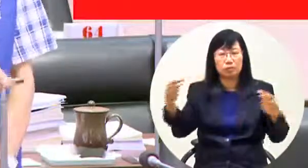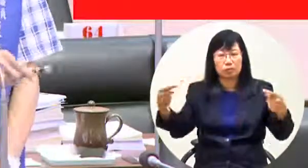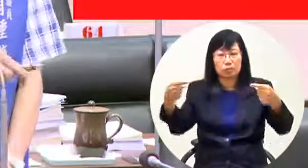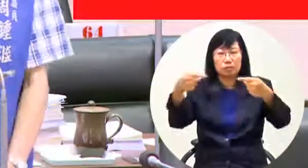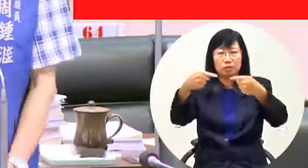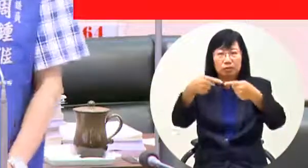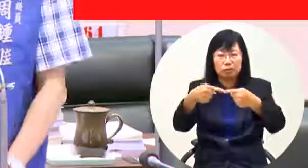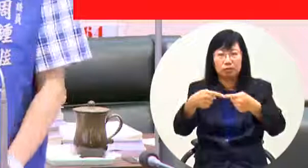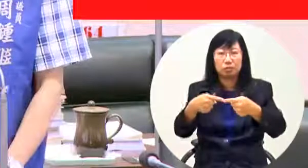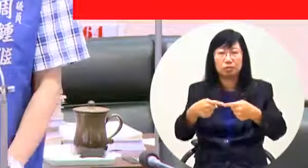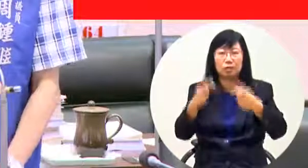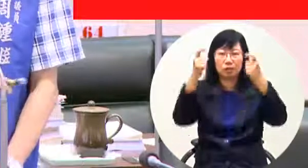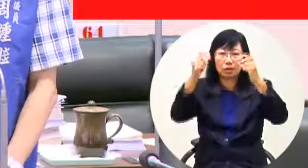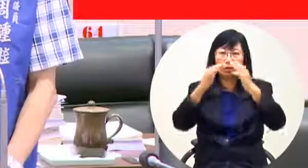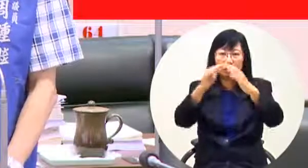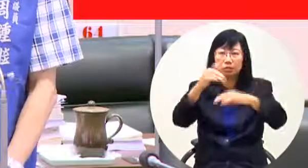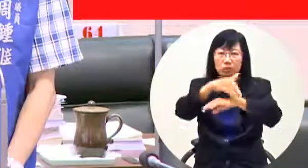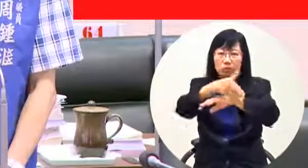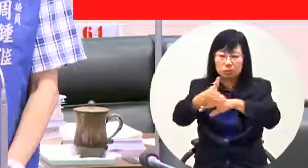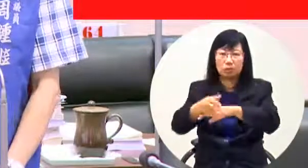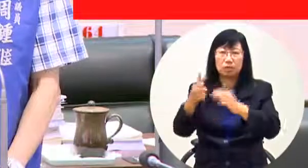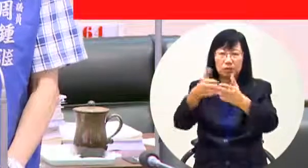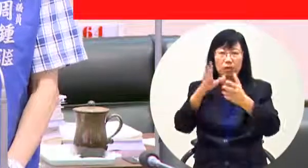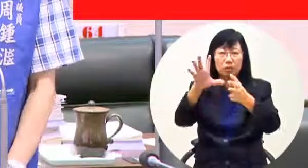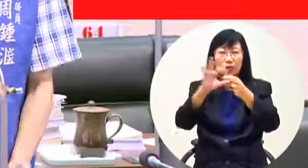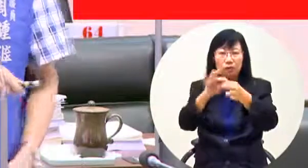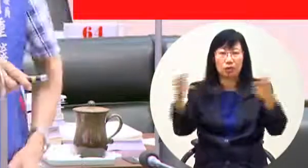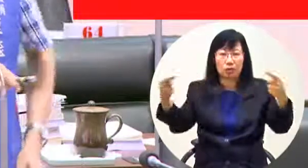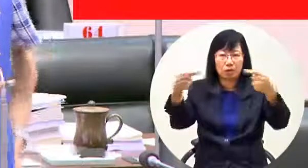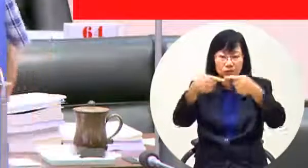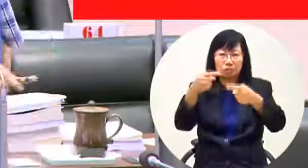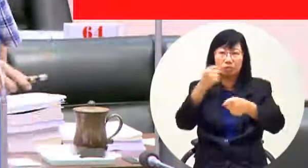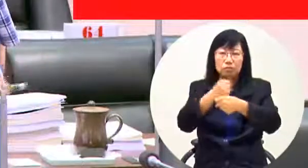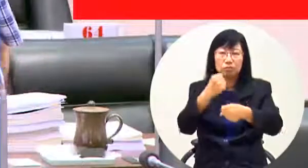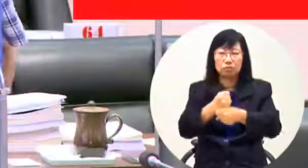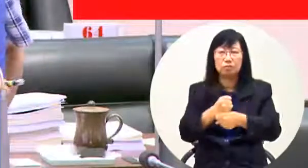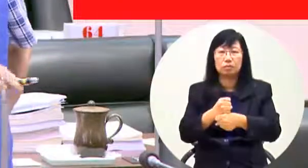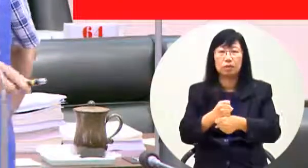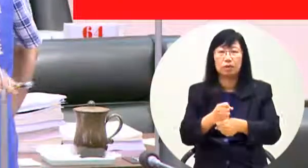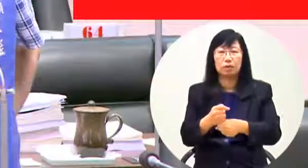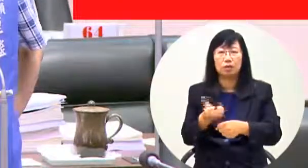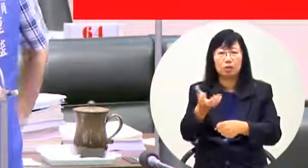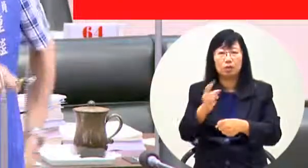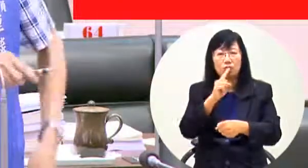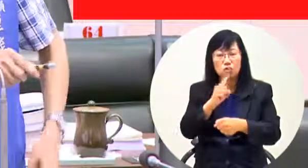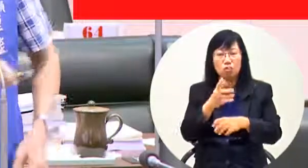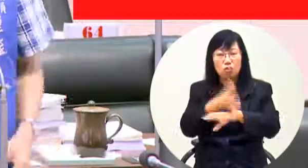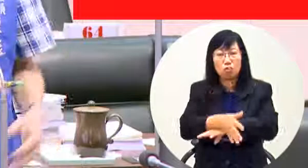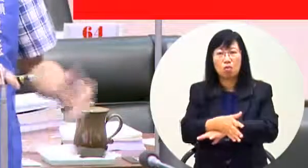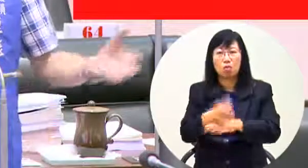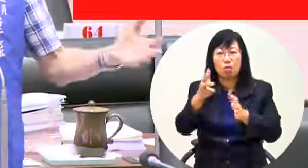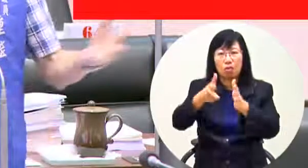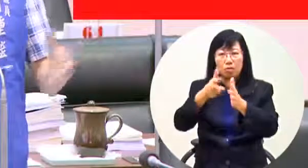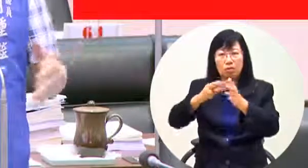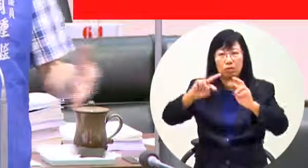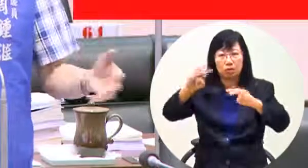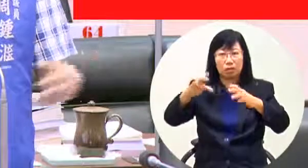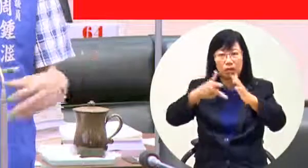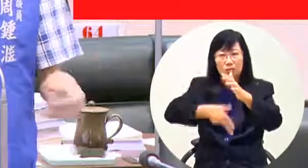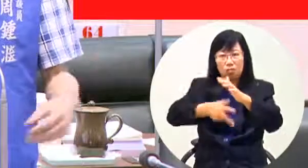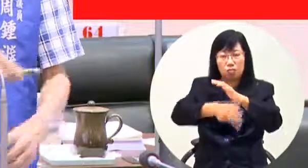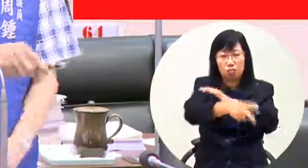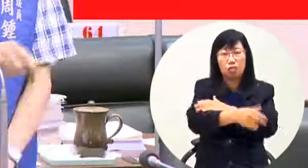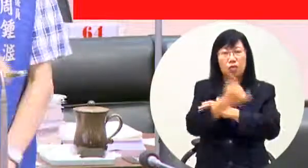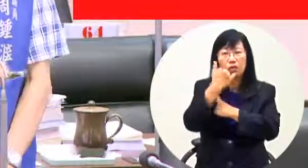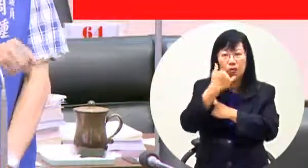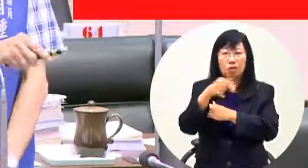这接骨的工作，除了铁路地下化把它消除那些铁轨之外，就是把县市没有办